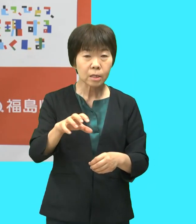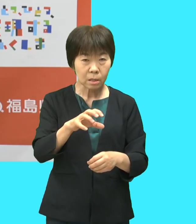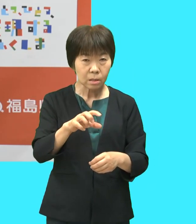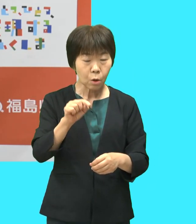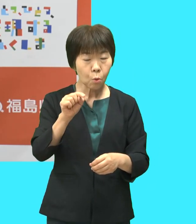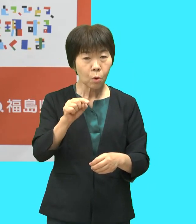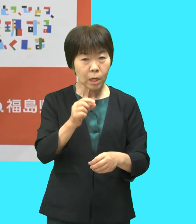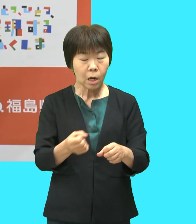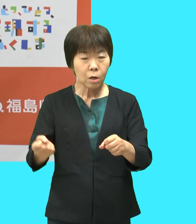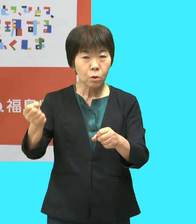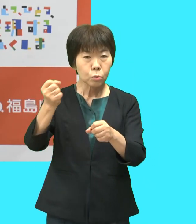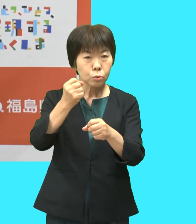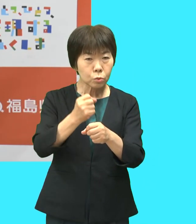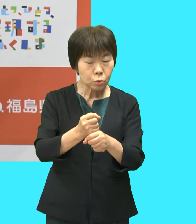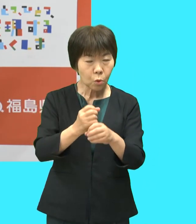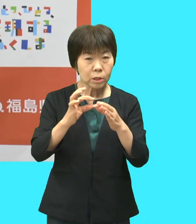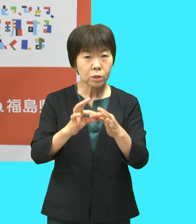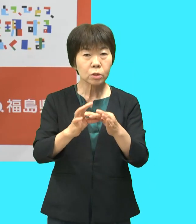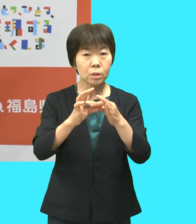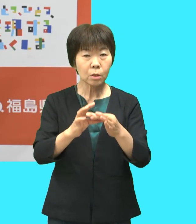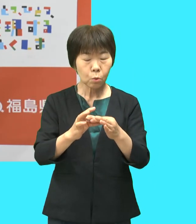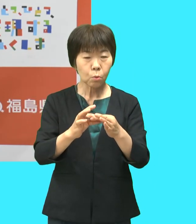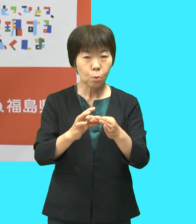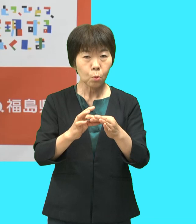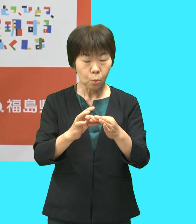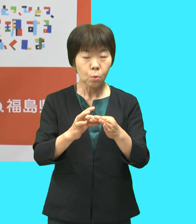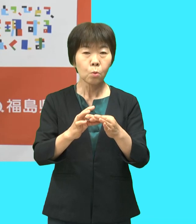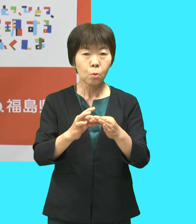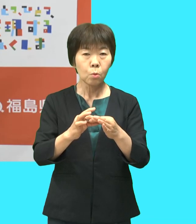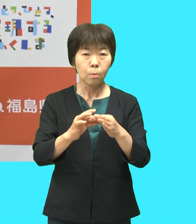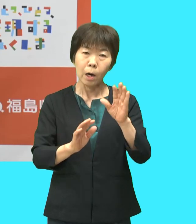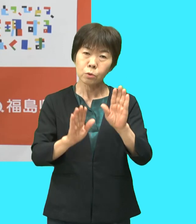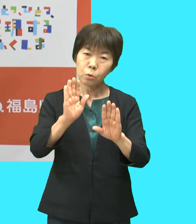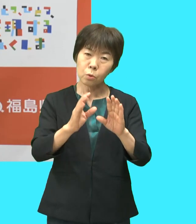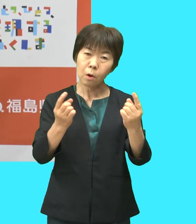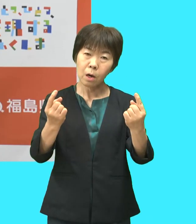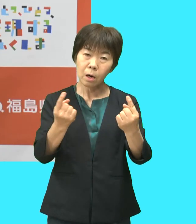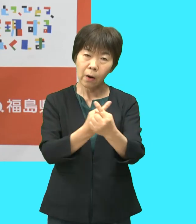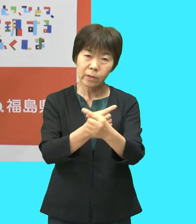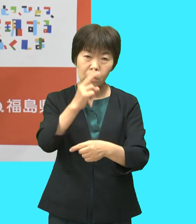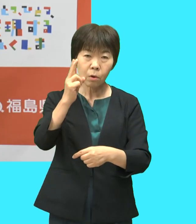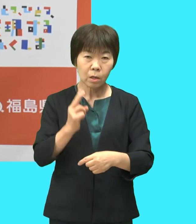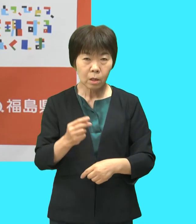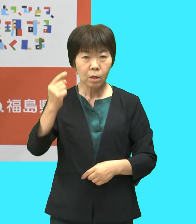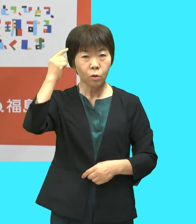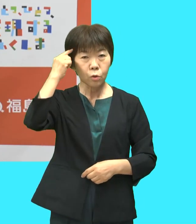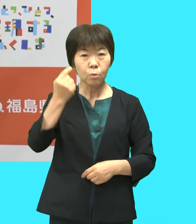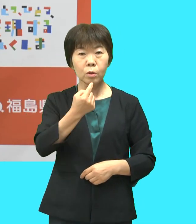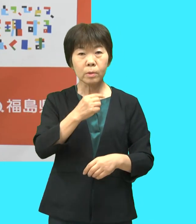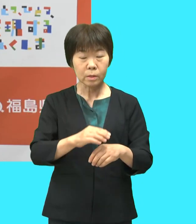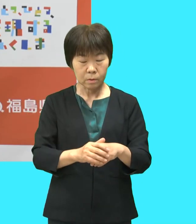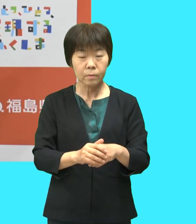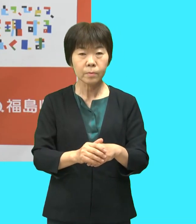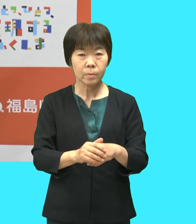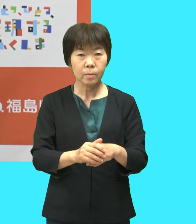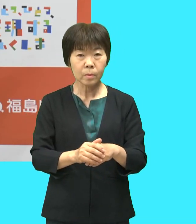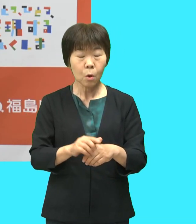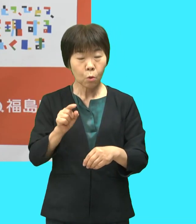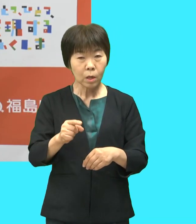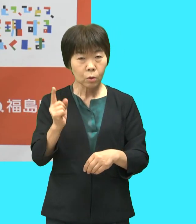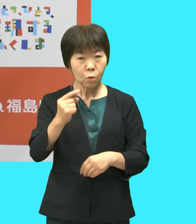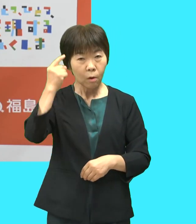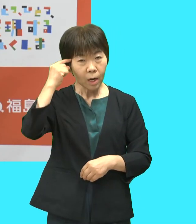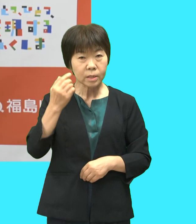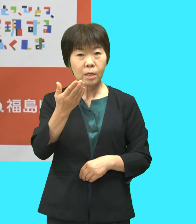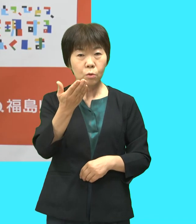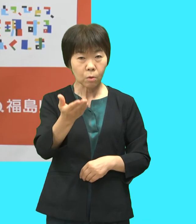てちょっとその何て言うんですかね、ニュアンスが変わってきたのかなっていう感じもするんですが、このあたり県としてどう捉えている